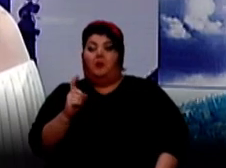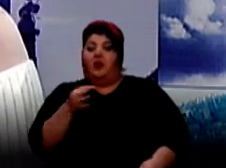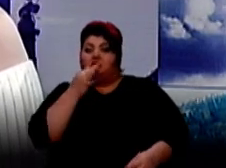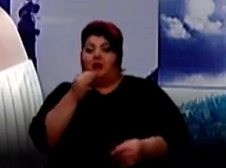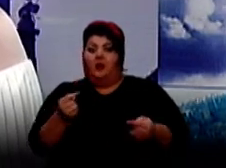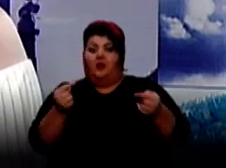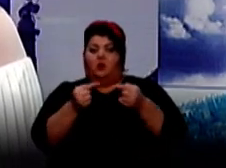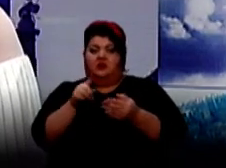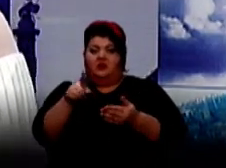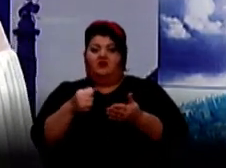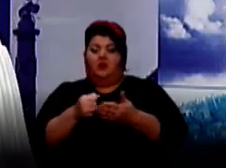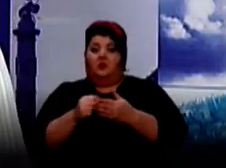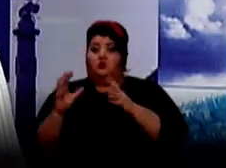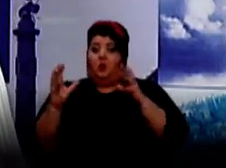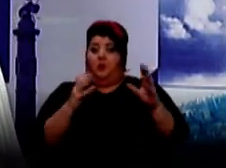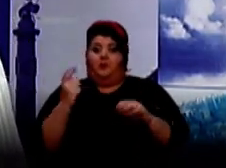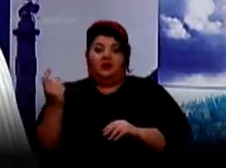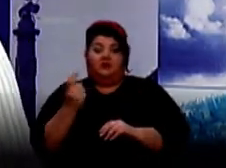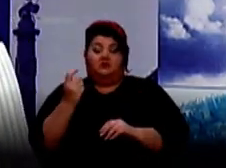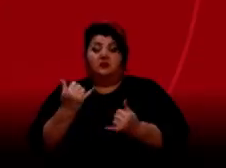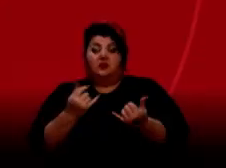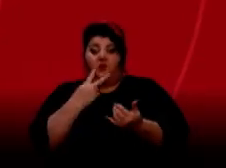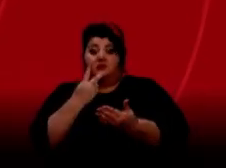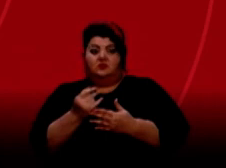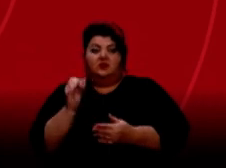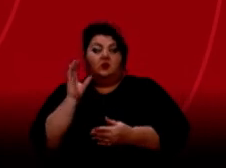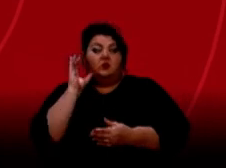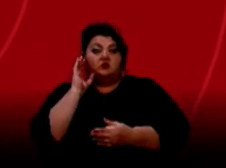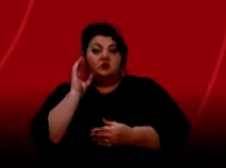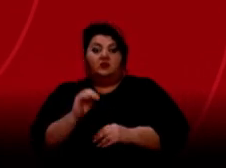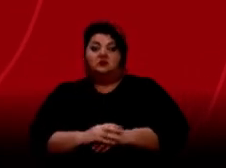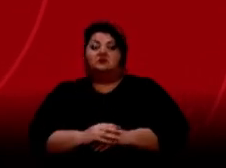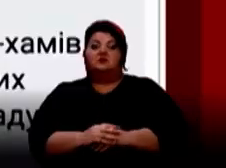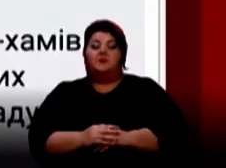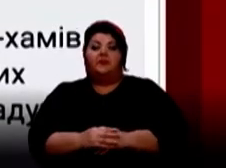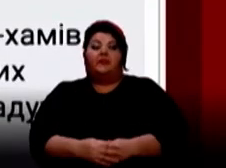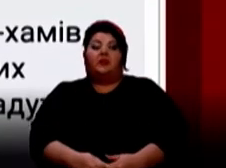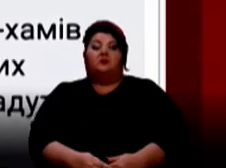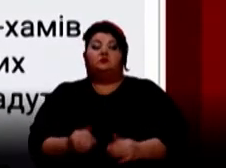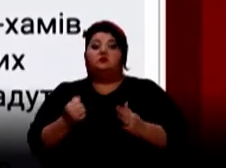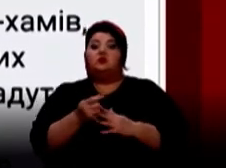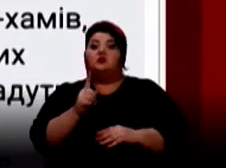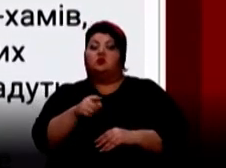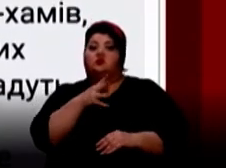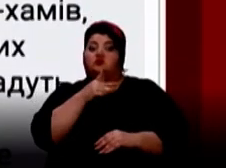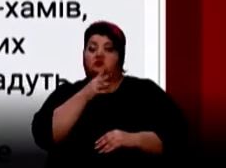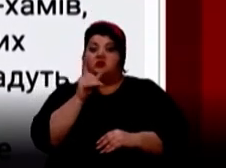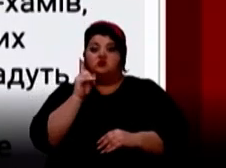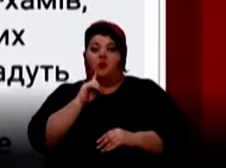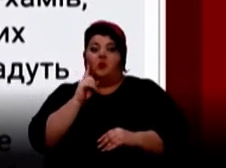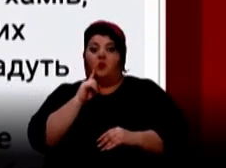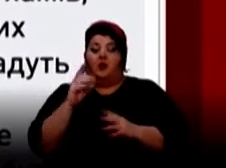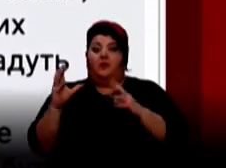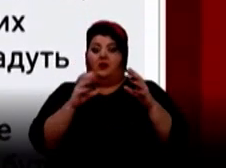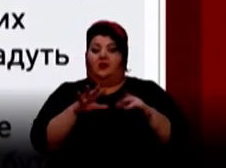конкретні вимоги до перевізників. Зараз подивимося і послухаємо. До того часу, поки перевізники не